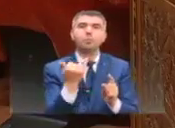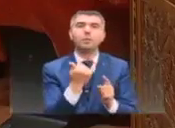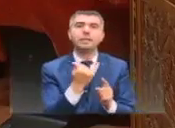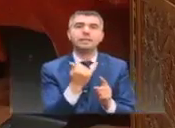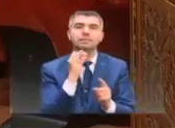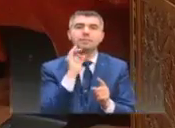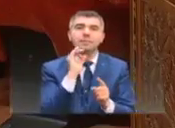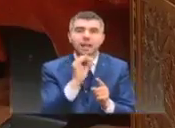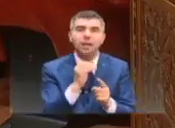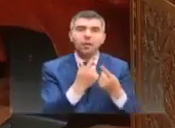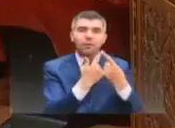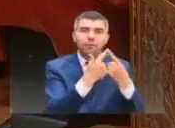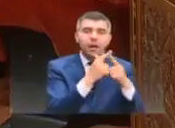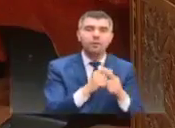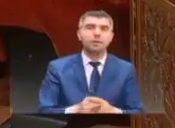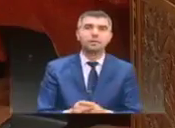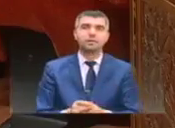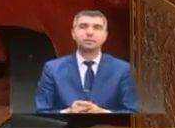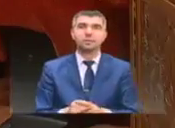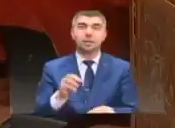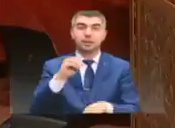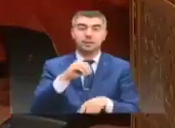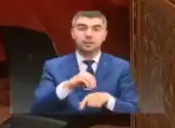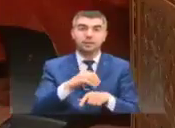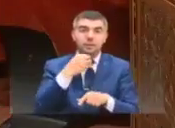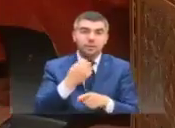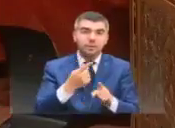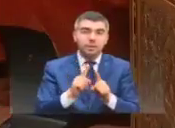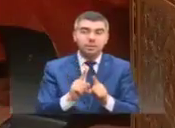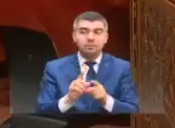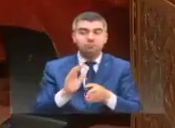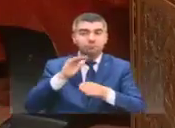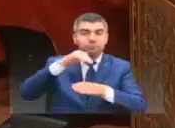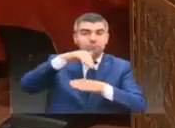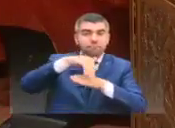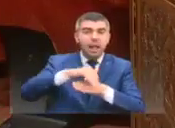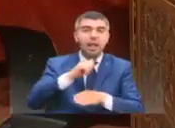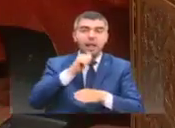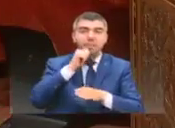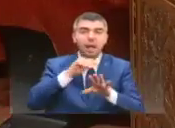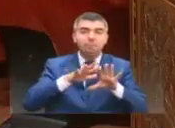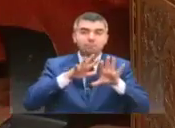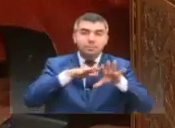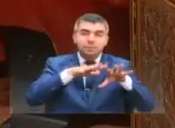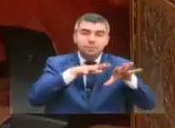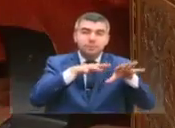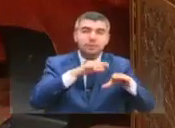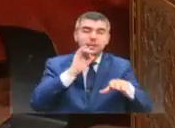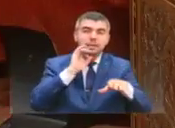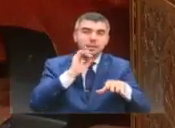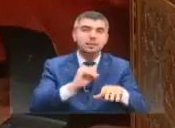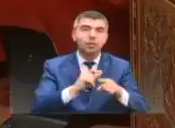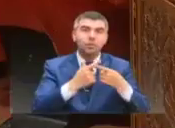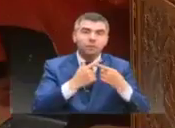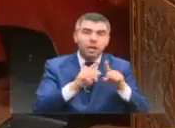مشكل يمكن أن يجيب عنه. أستثني من ذلك المشاريع الحماية من الفيضانات اللي كنبنيوها بدون شرط، ولكن دخلنا في واحد المقاربة تعاقدية